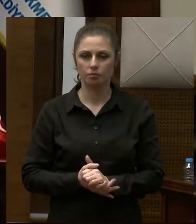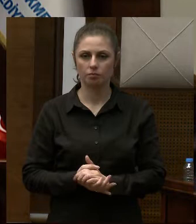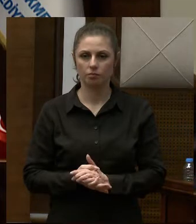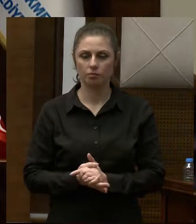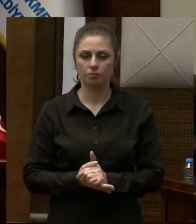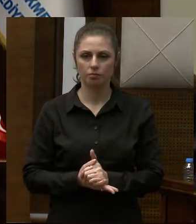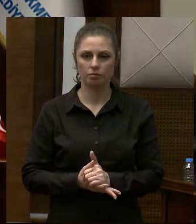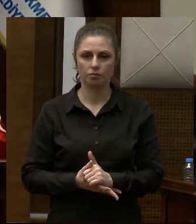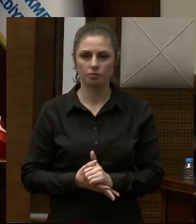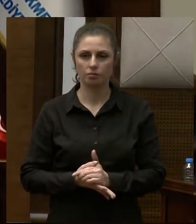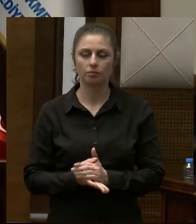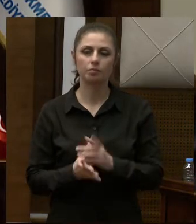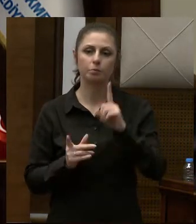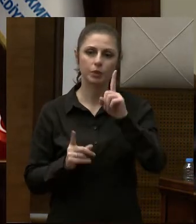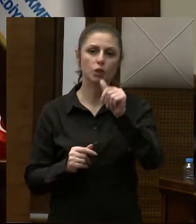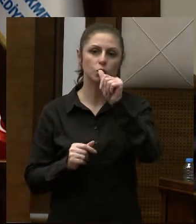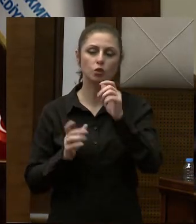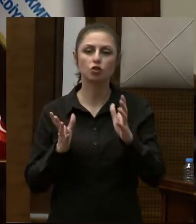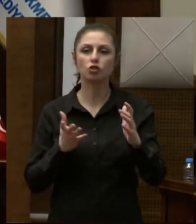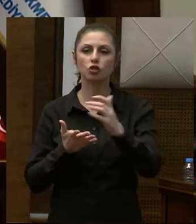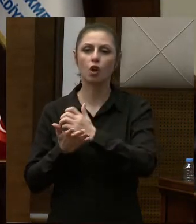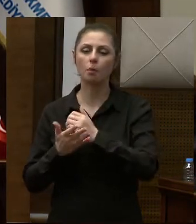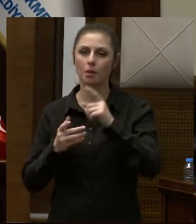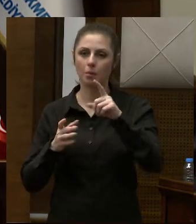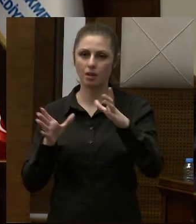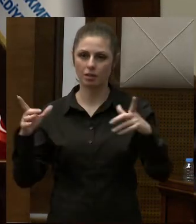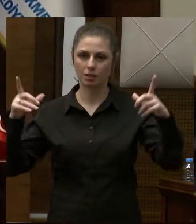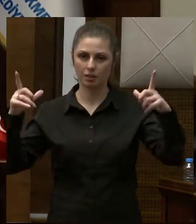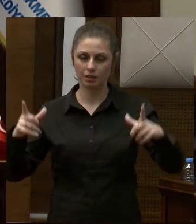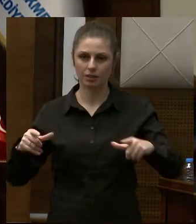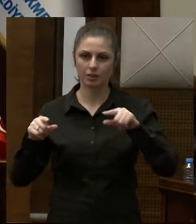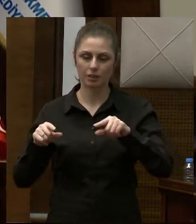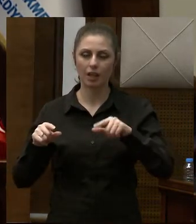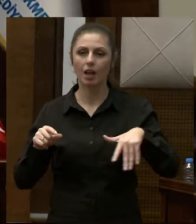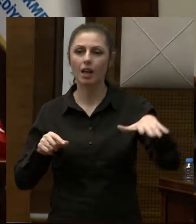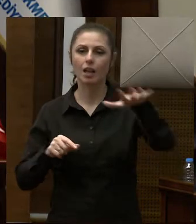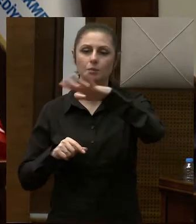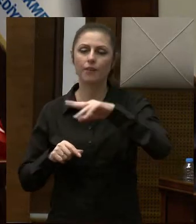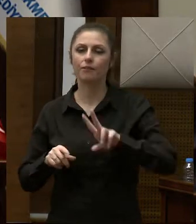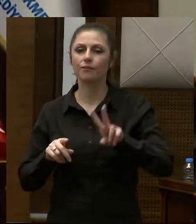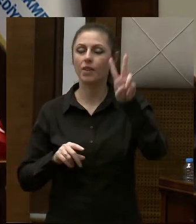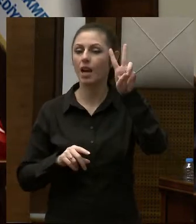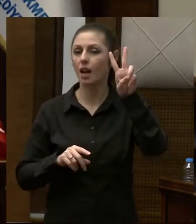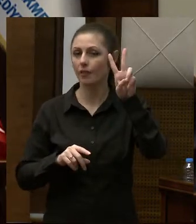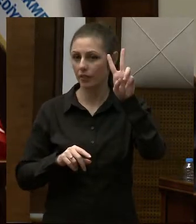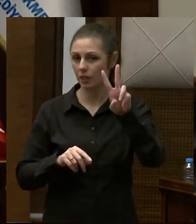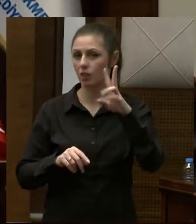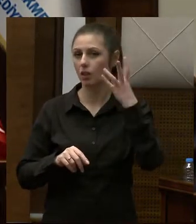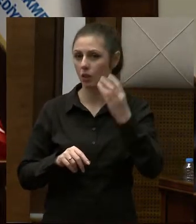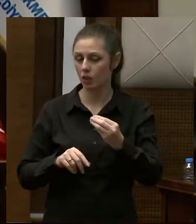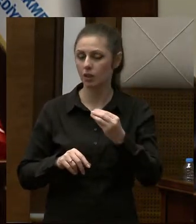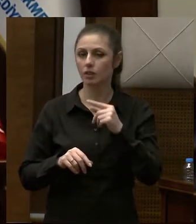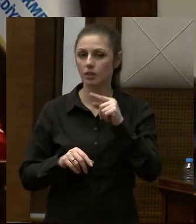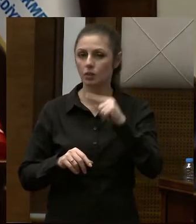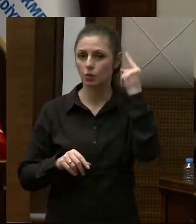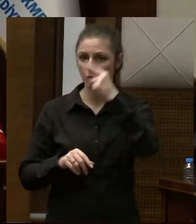Artı bir de su toplama havzasında, göl havzasında tamamı villadan oluştuğundan dolayı, bir ve iki katlı binadan